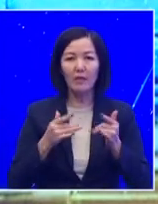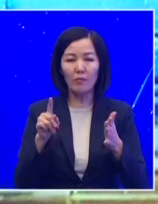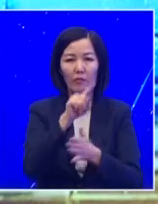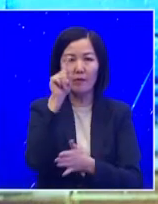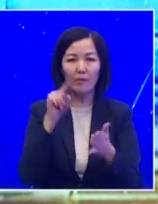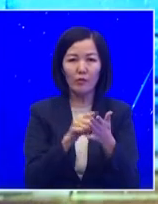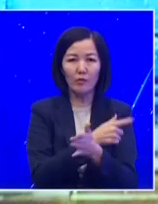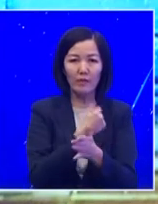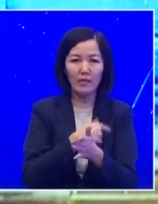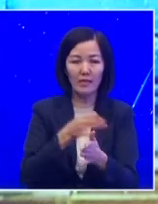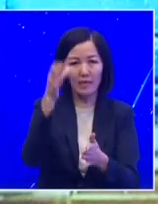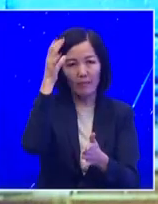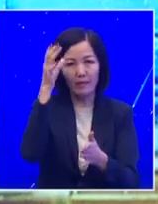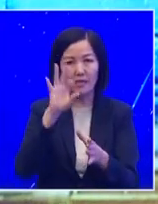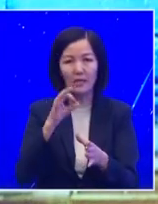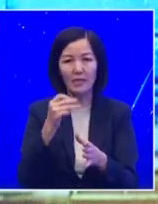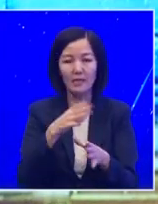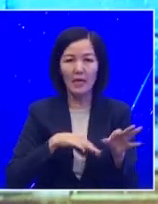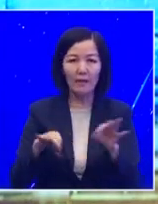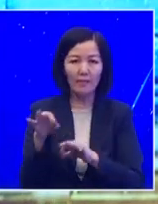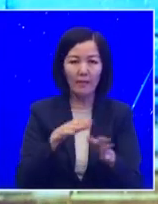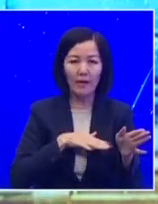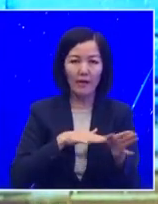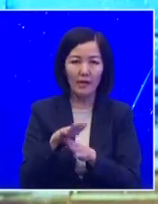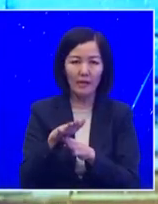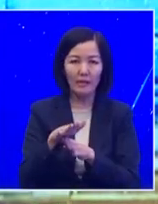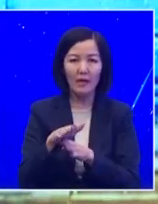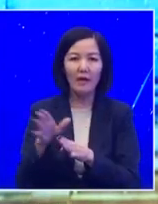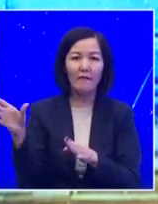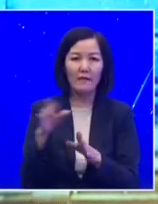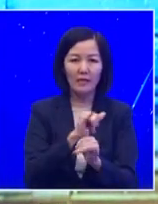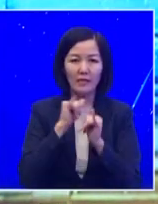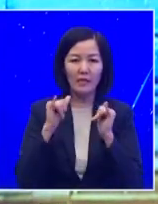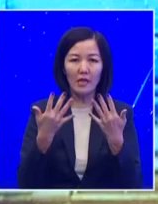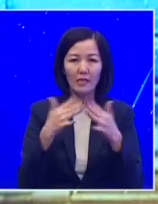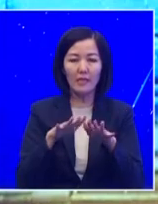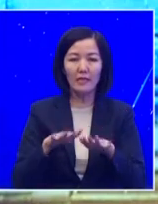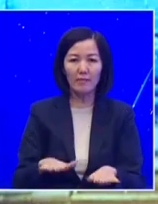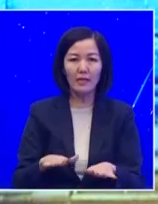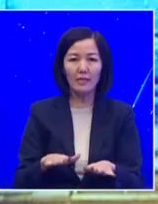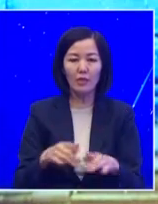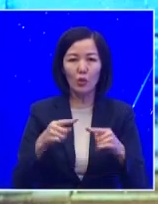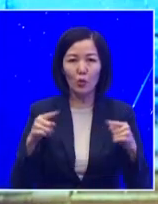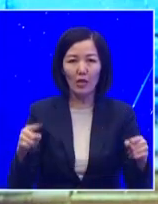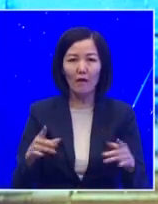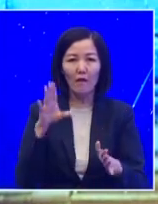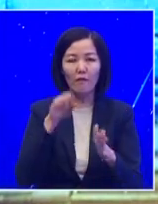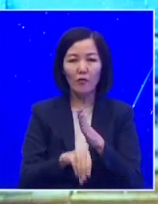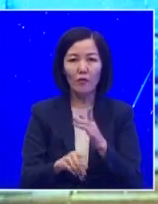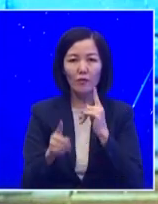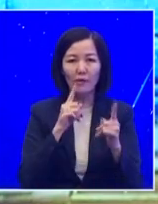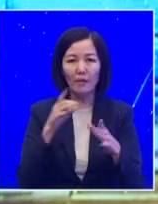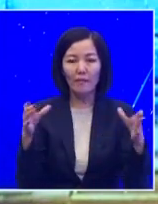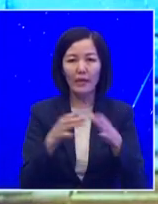вопросы медицины, образования, социальных аспектов, а также всестороннего развития сельской местности и ряда других. В ходе